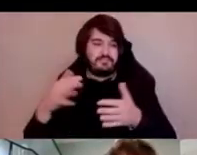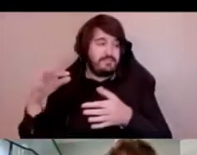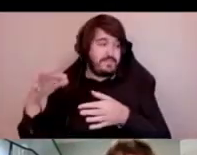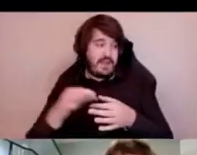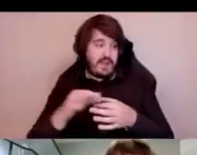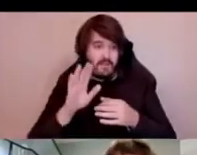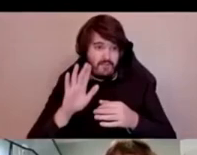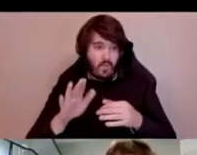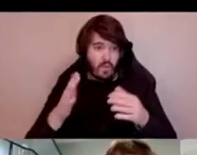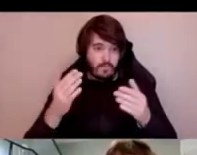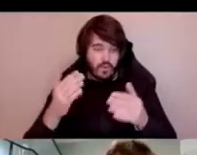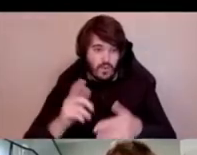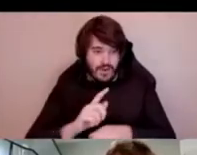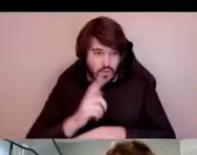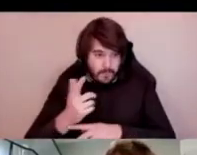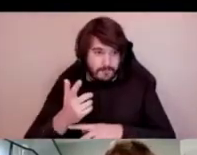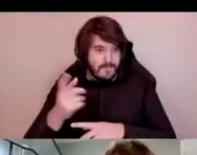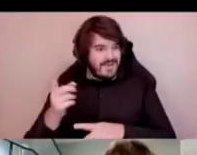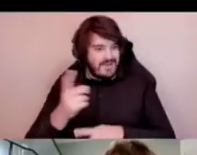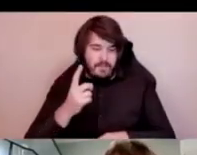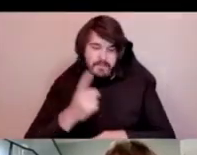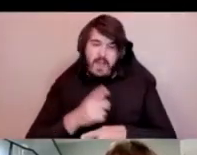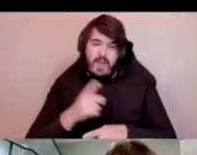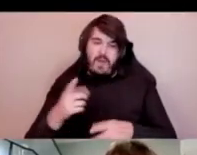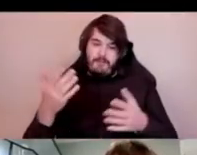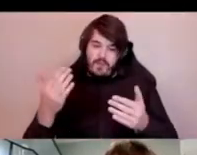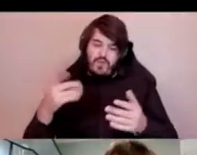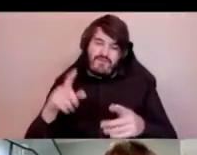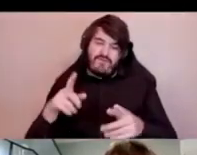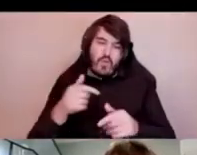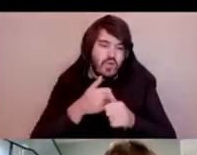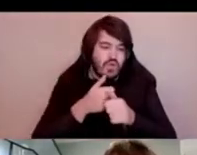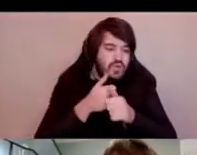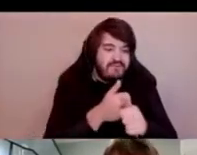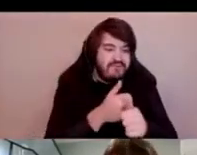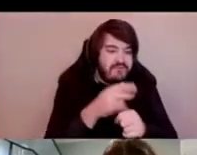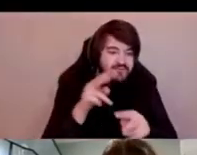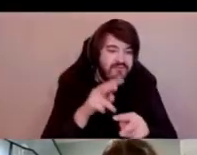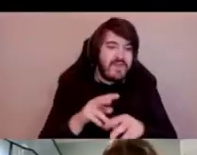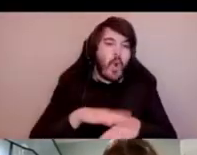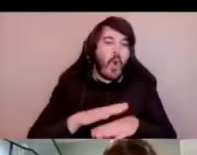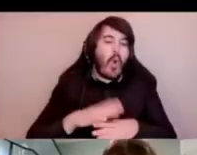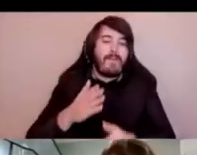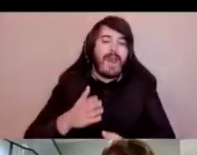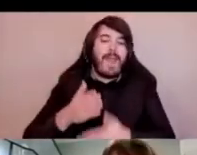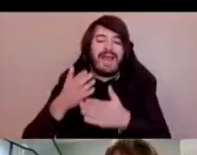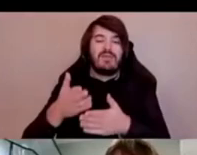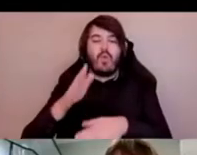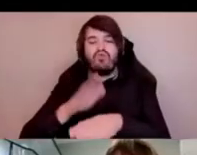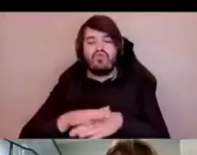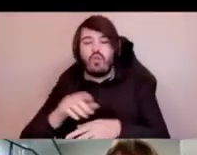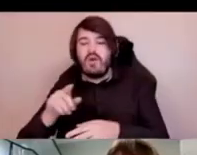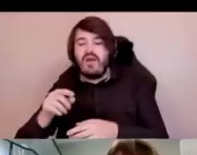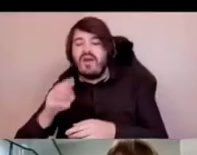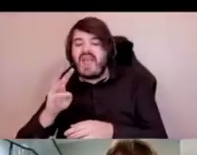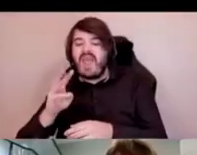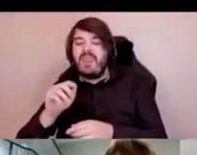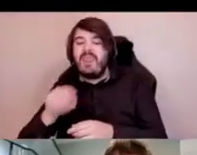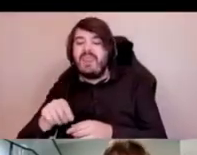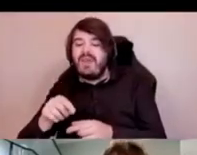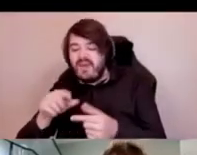légumes, exactement, il va falloir que vous suiviez les recommandations sur votre paquet de semis.